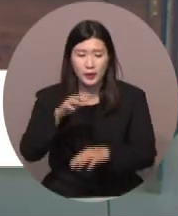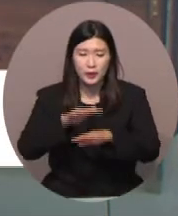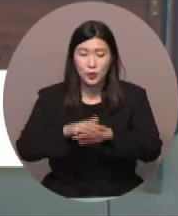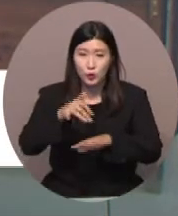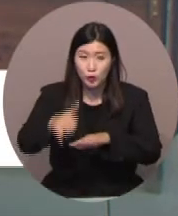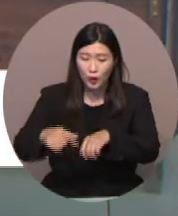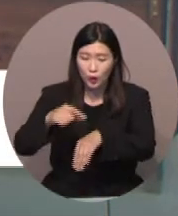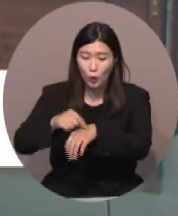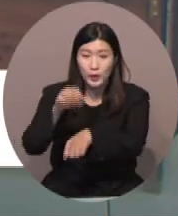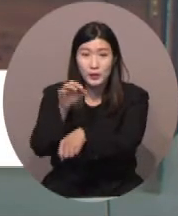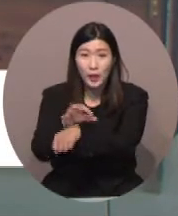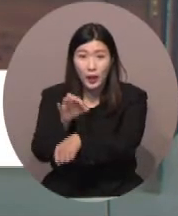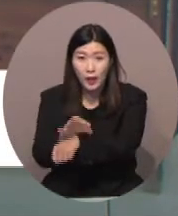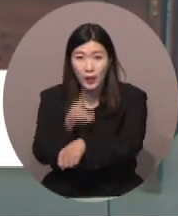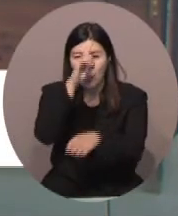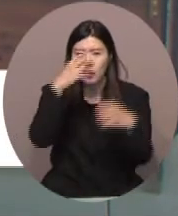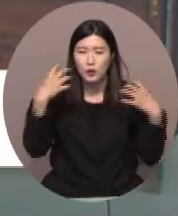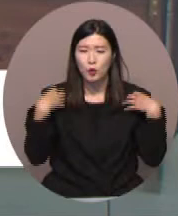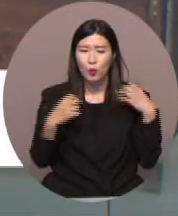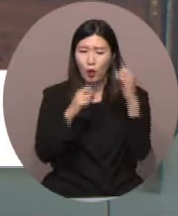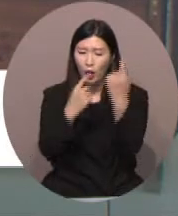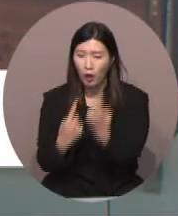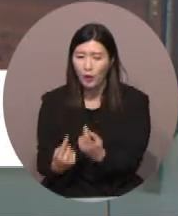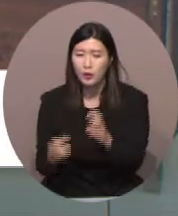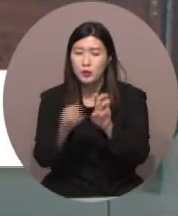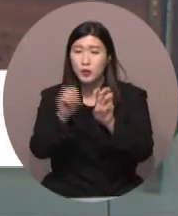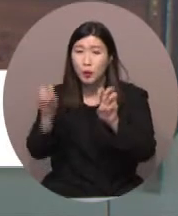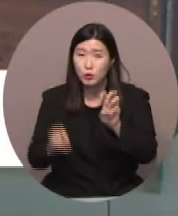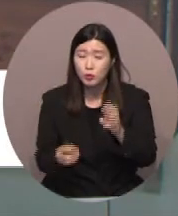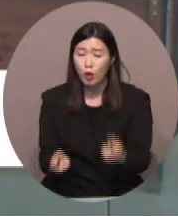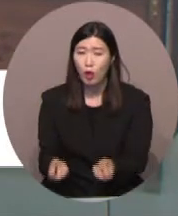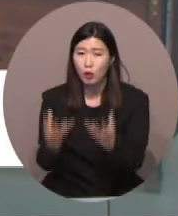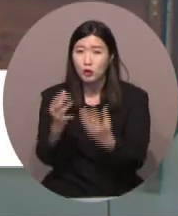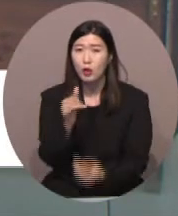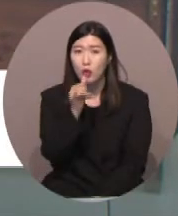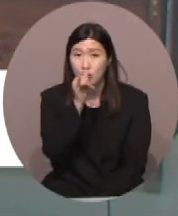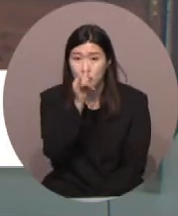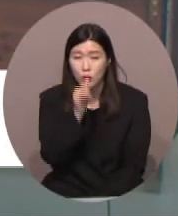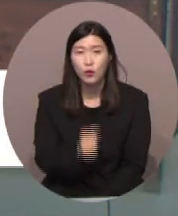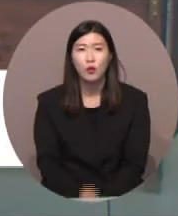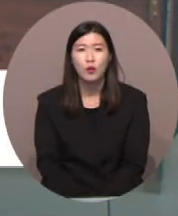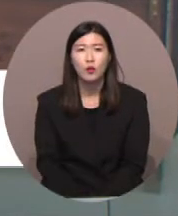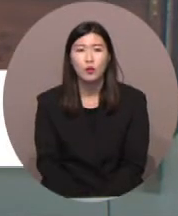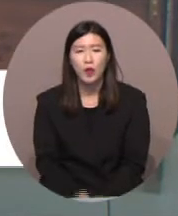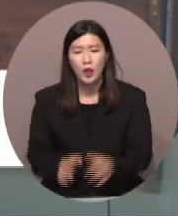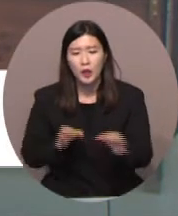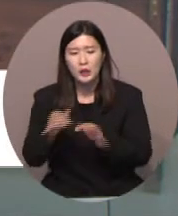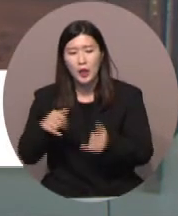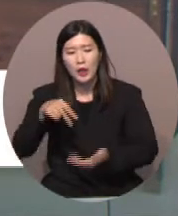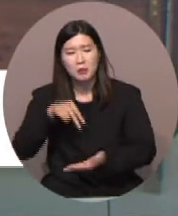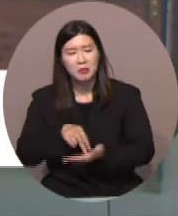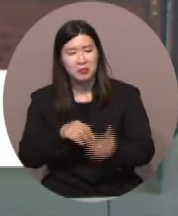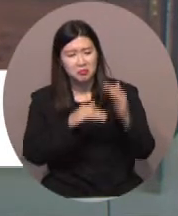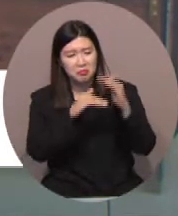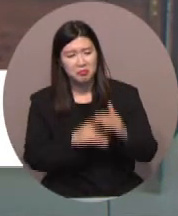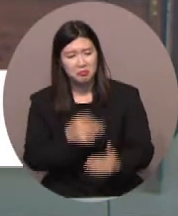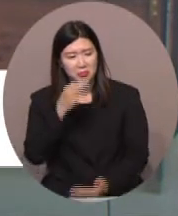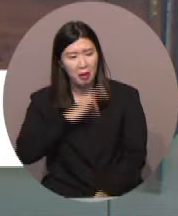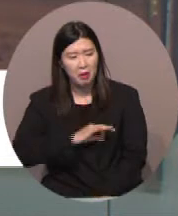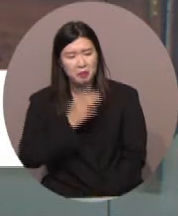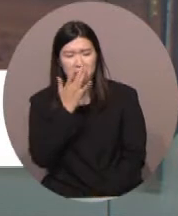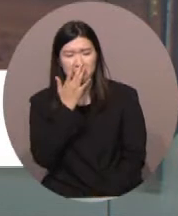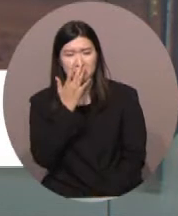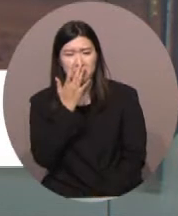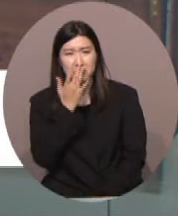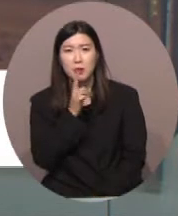전통시장에서 농축수산물을 사면 최대 30%를 할인해주는 행사를 하고 있는데요. 정작 상인들은 그 효과를